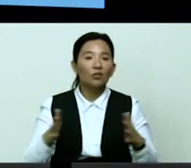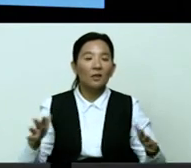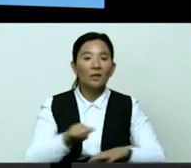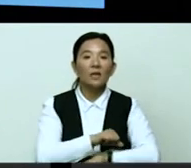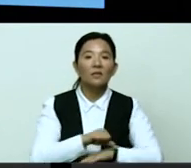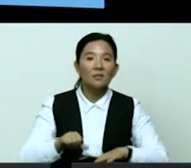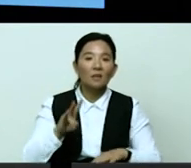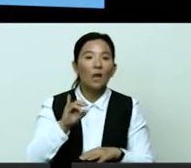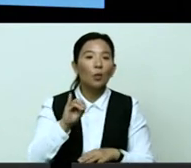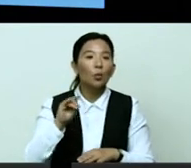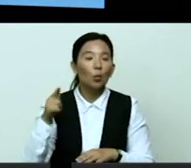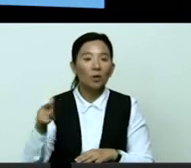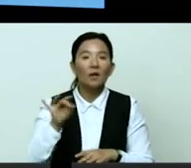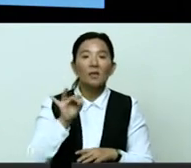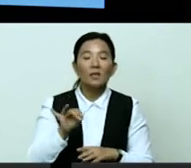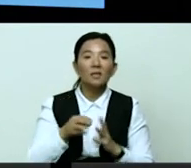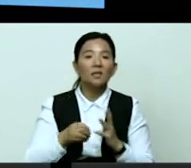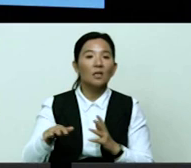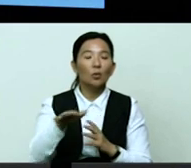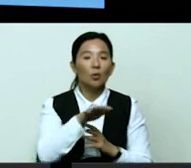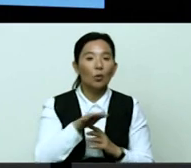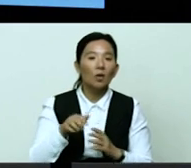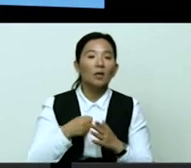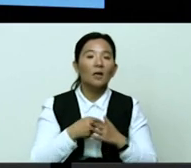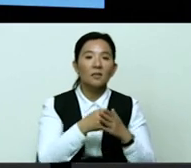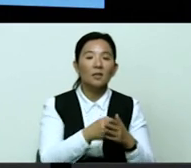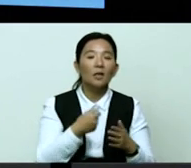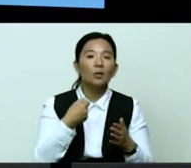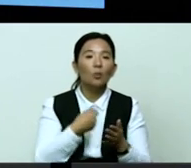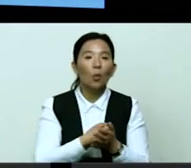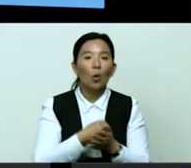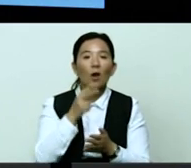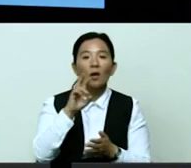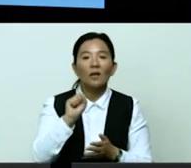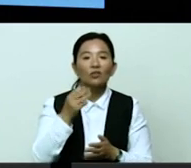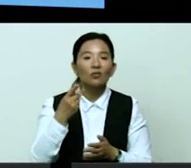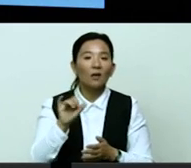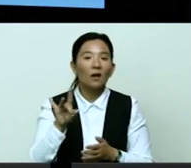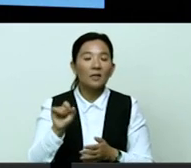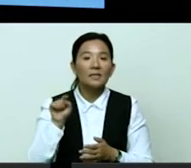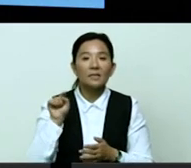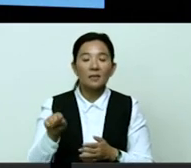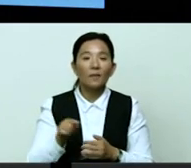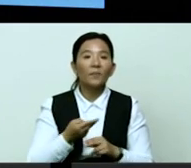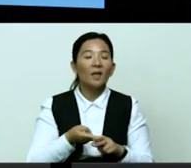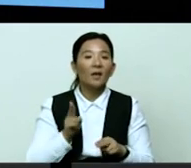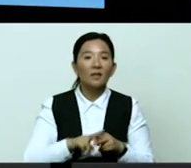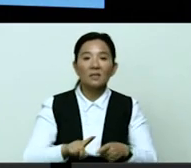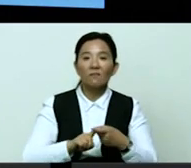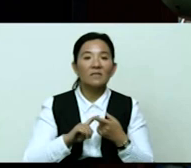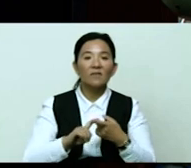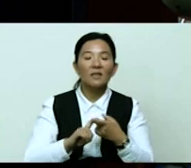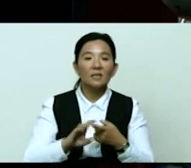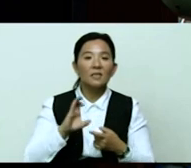границы на юг, и территории доходили до Кашгара. То есть здесь это связано